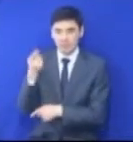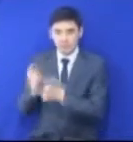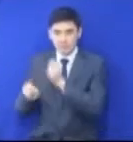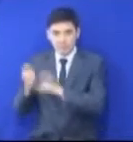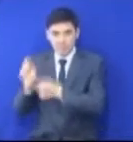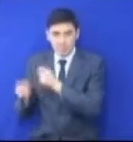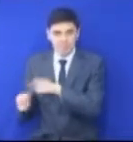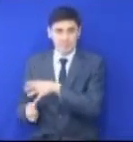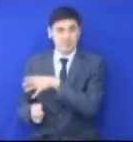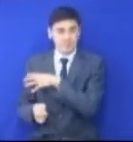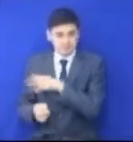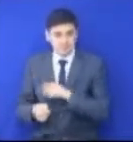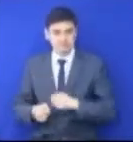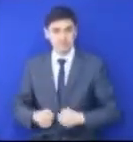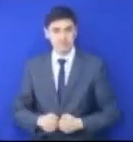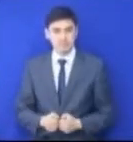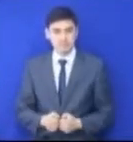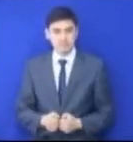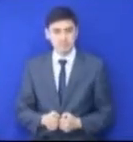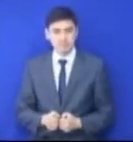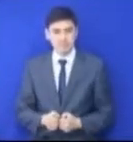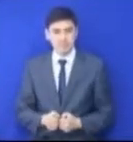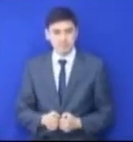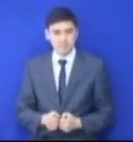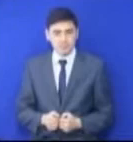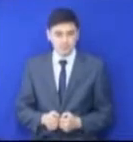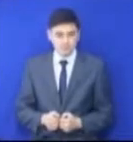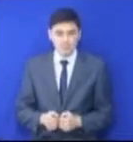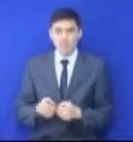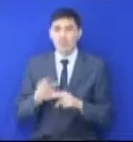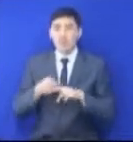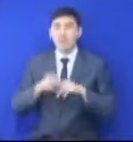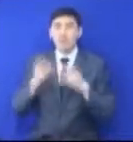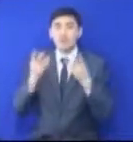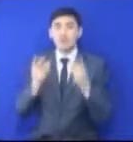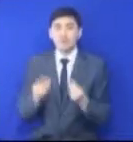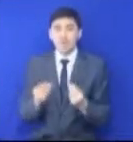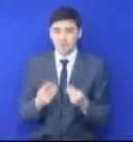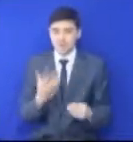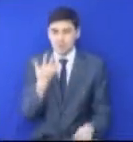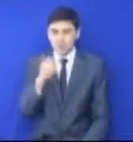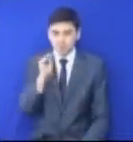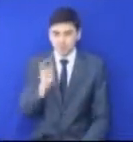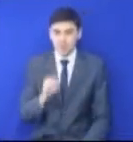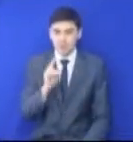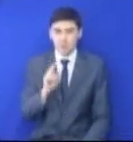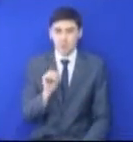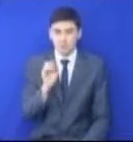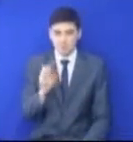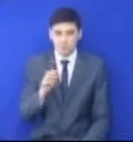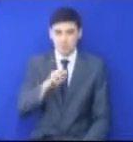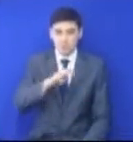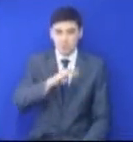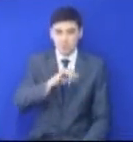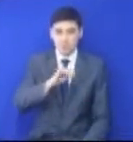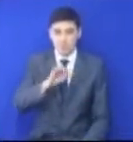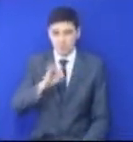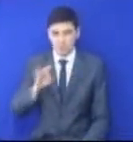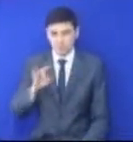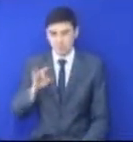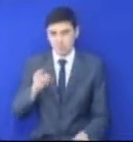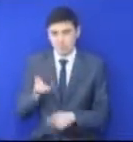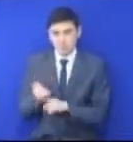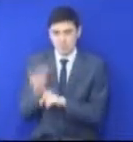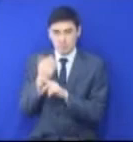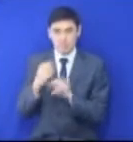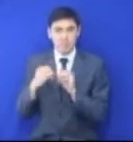и средний бизнес тоже убрали все. Всего, по словам Назгуль Жакупаевой, в этот день было вывезено более 5000 кубов мусора с привлечением 15 погрузчиков